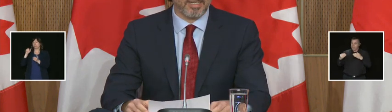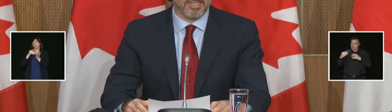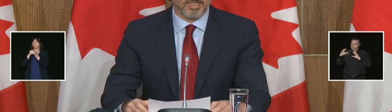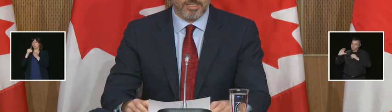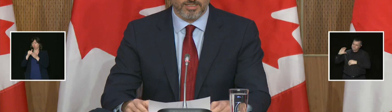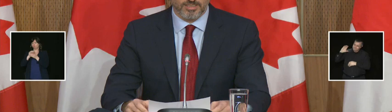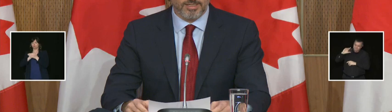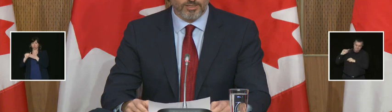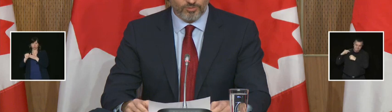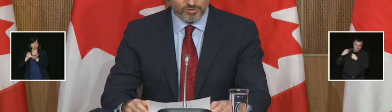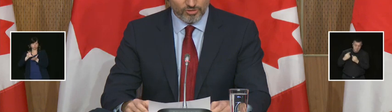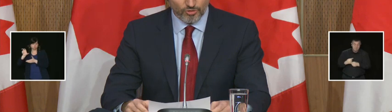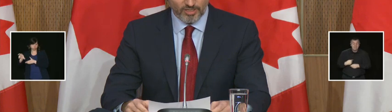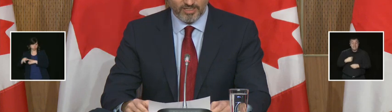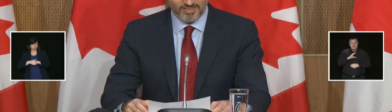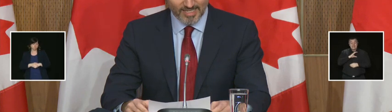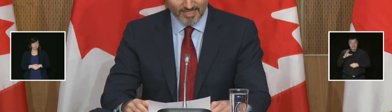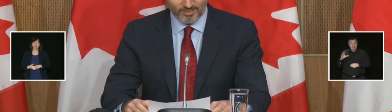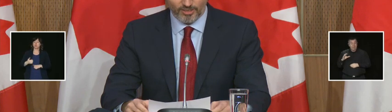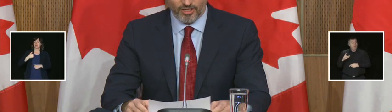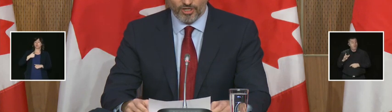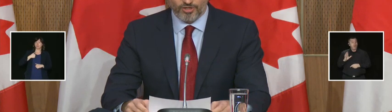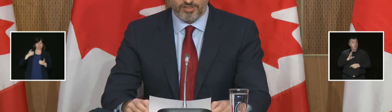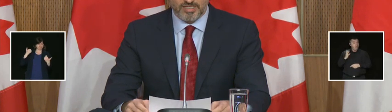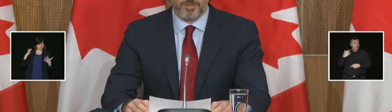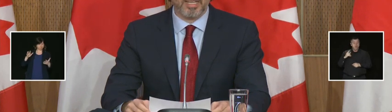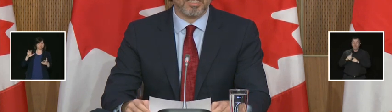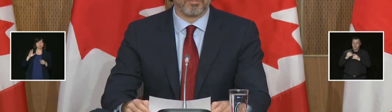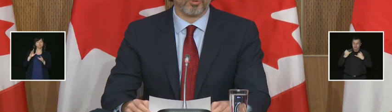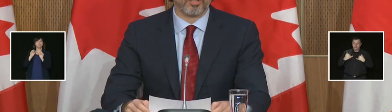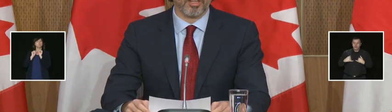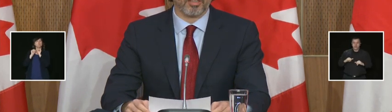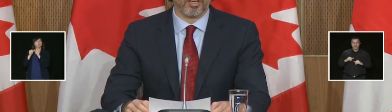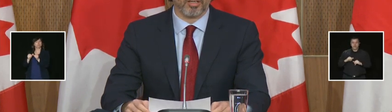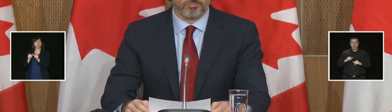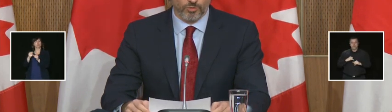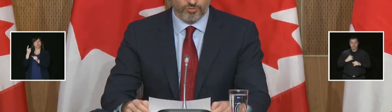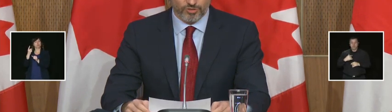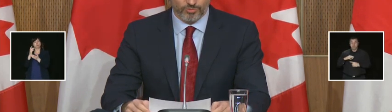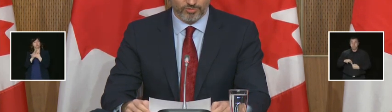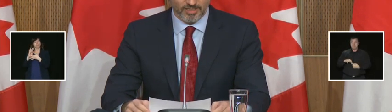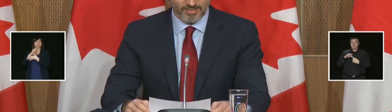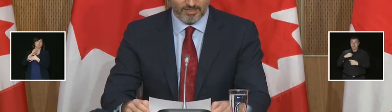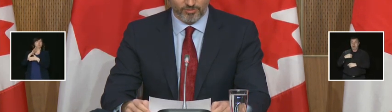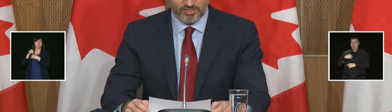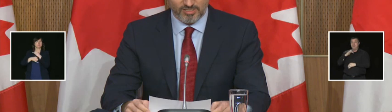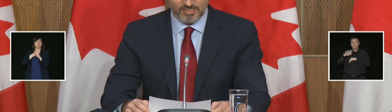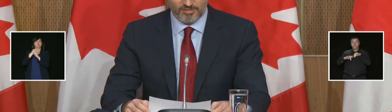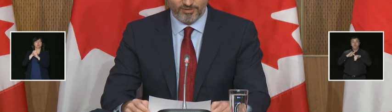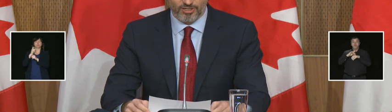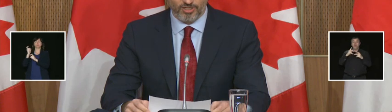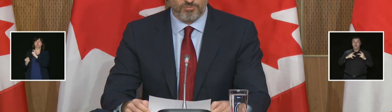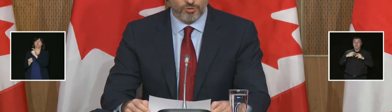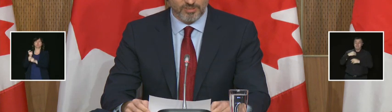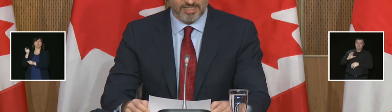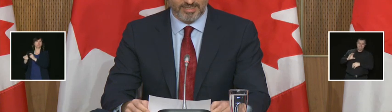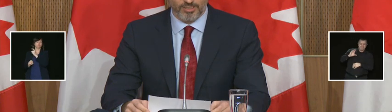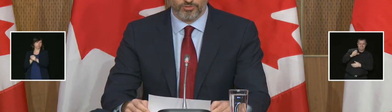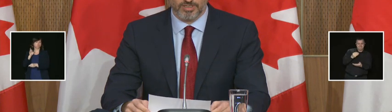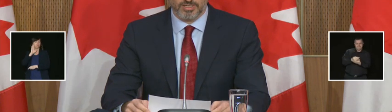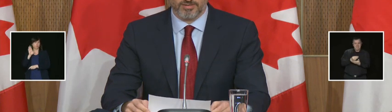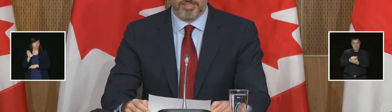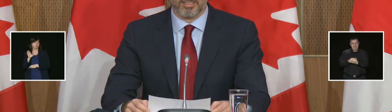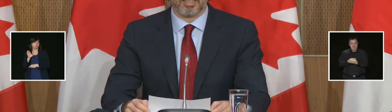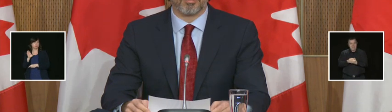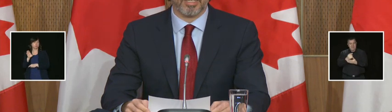canada a été et continuera d'être l'un des principaux donateurs mondiaux dans le cadre de ces efforts multilatéraux